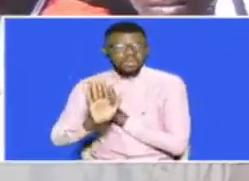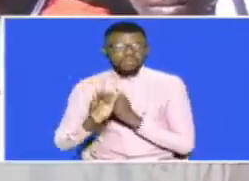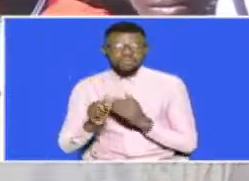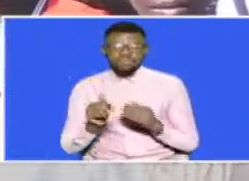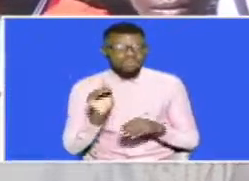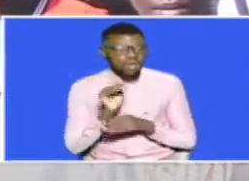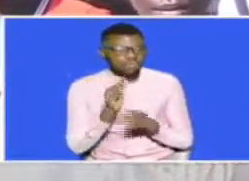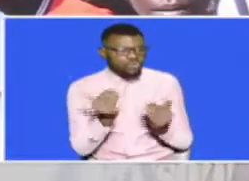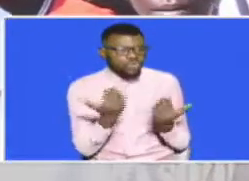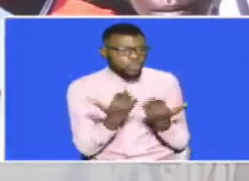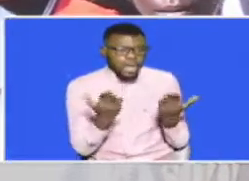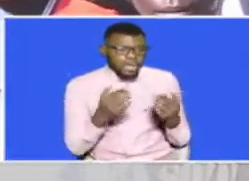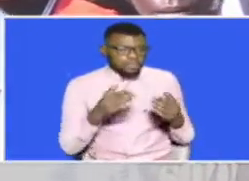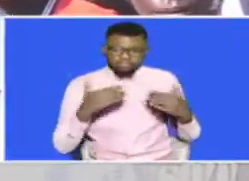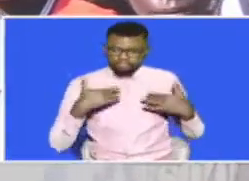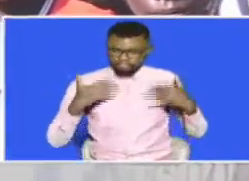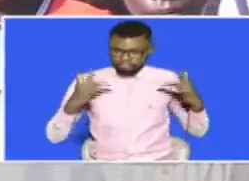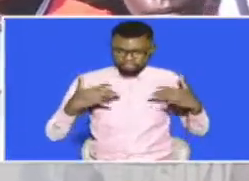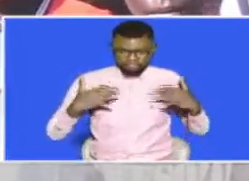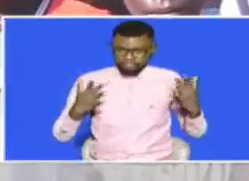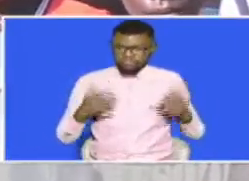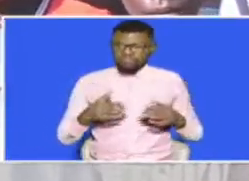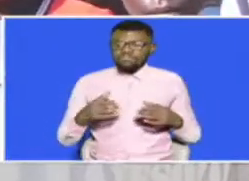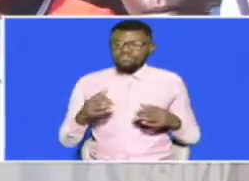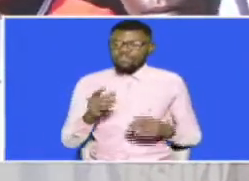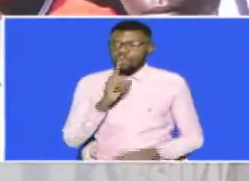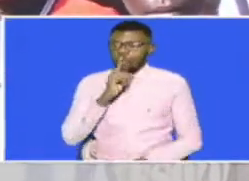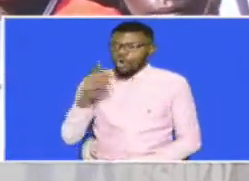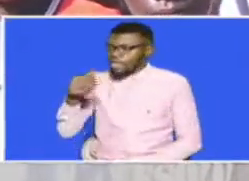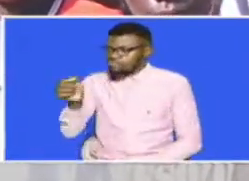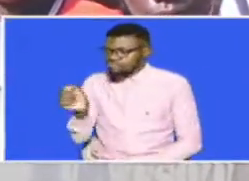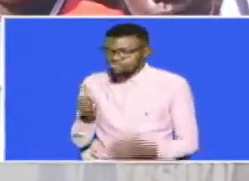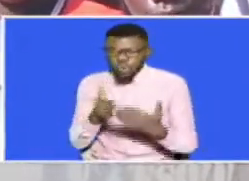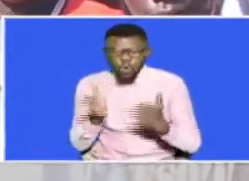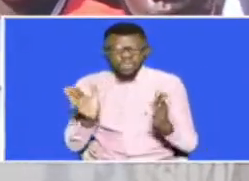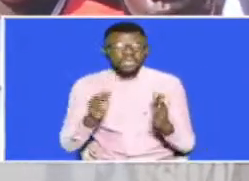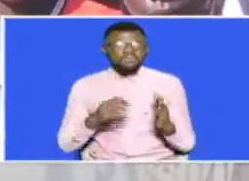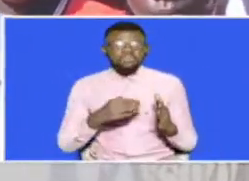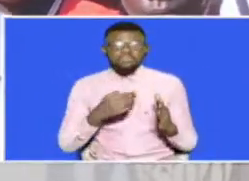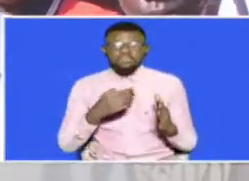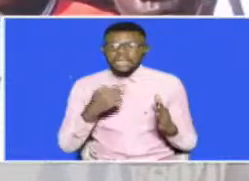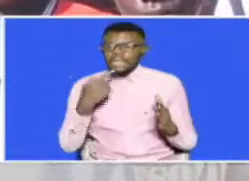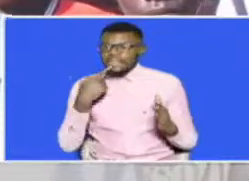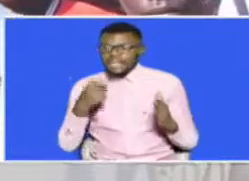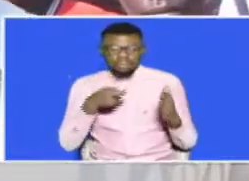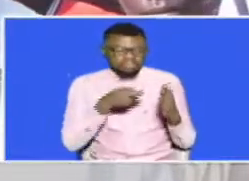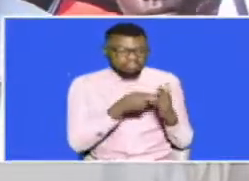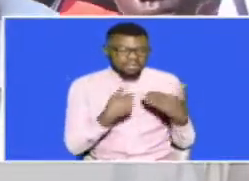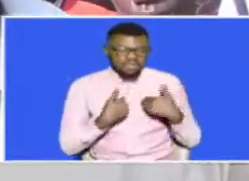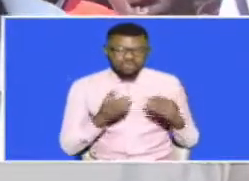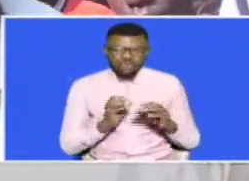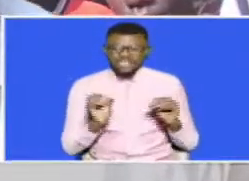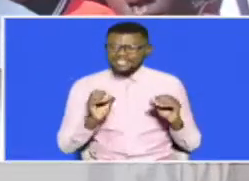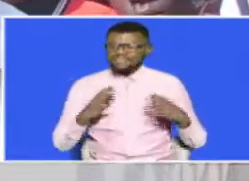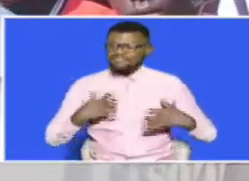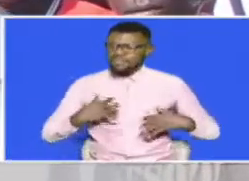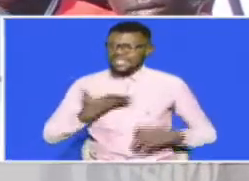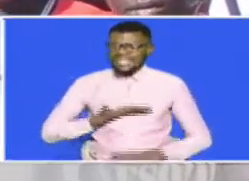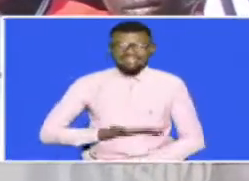pali wako, akasema yeye ajui, akaambiwa akuje afungue mlango, akasema hana funguo. Sasa watu